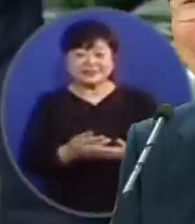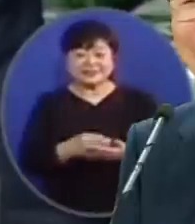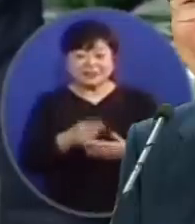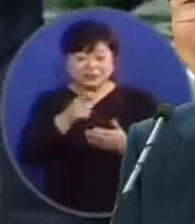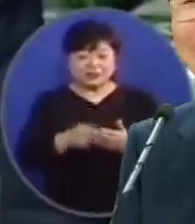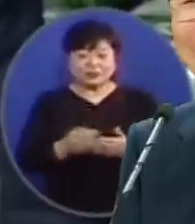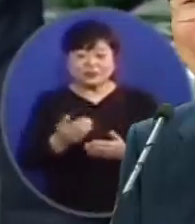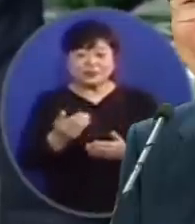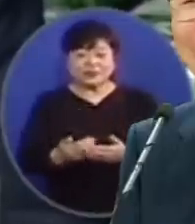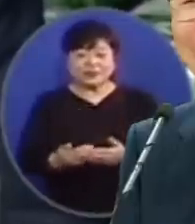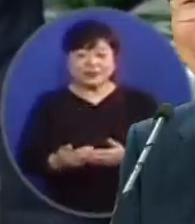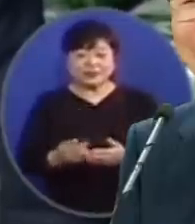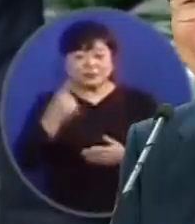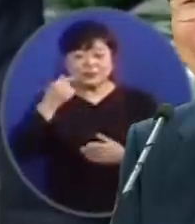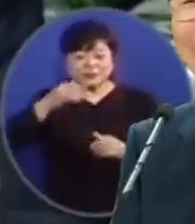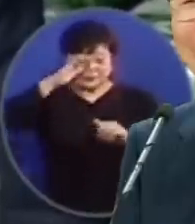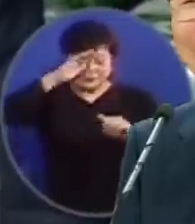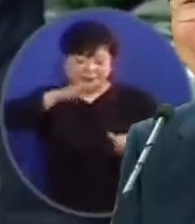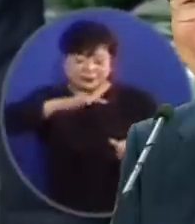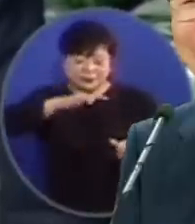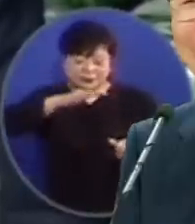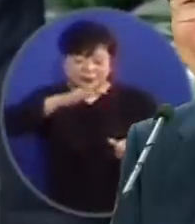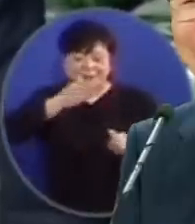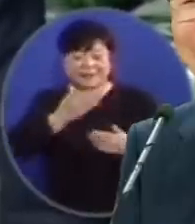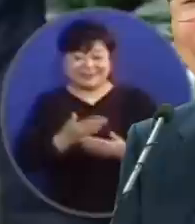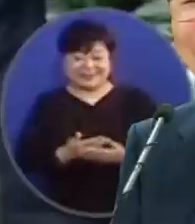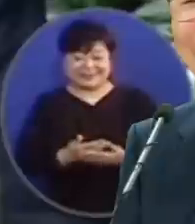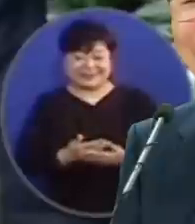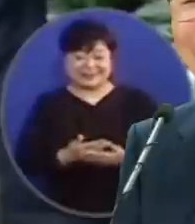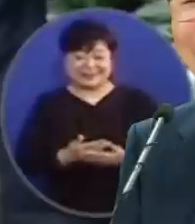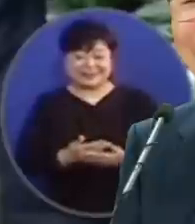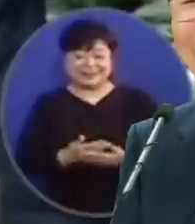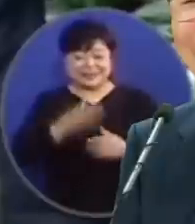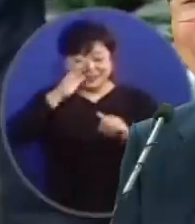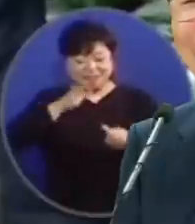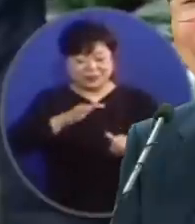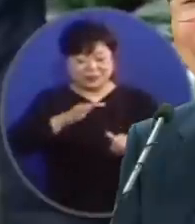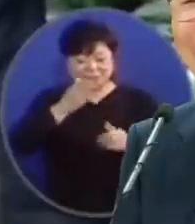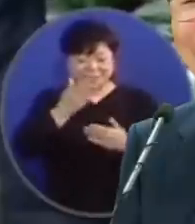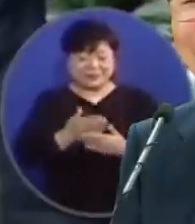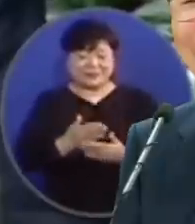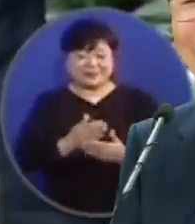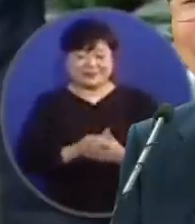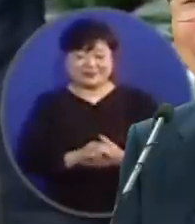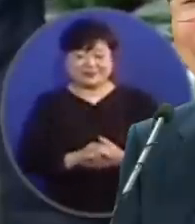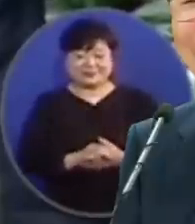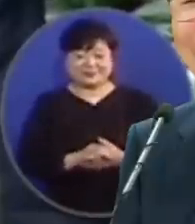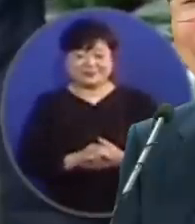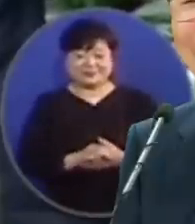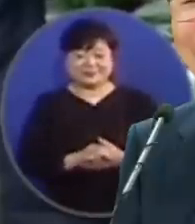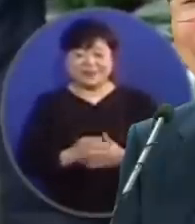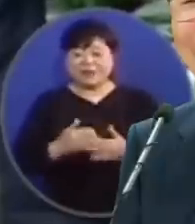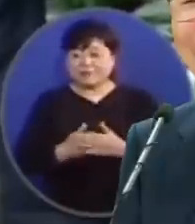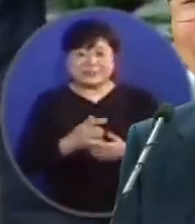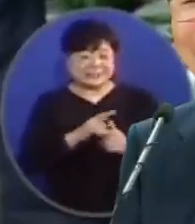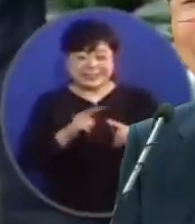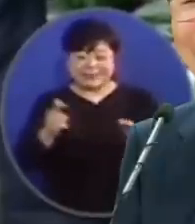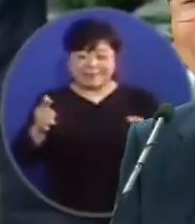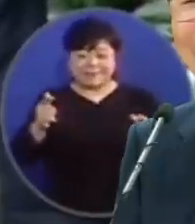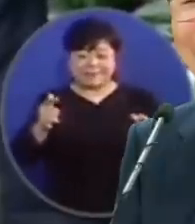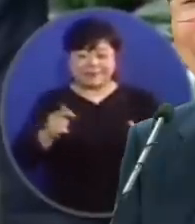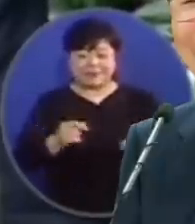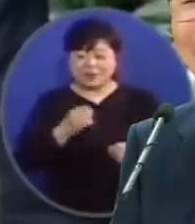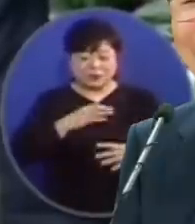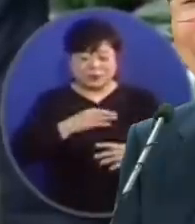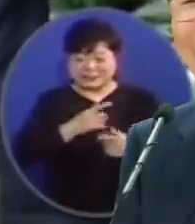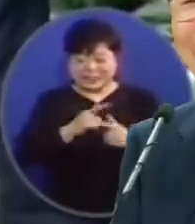수술하더라 이제 날 보고 기도해달라 그래서 내가 가서 기도를 해주는데, 기도를 받으면서 하는 말이, 나 절대 불안하지 않아요, 나